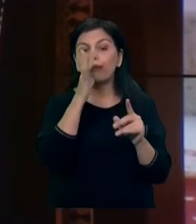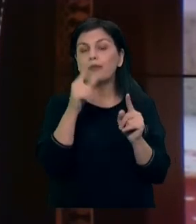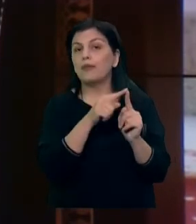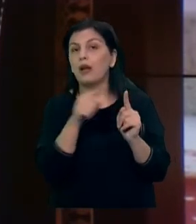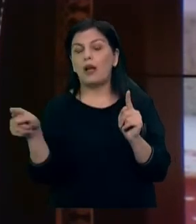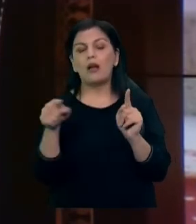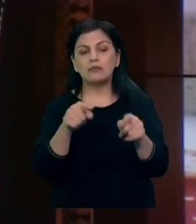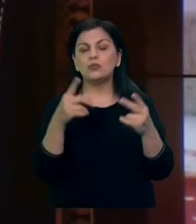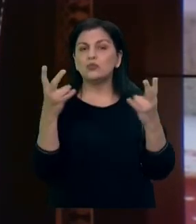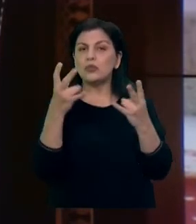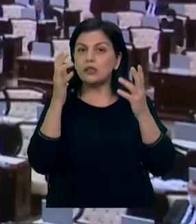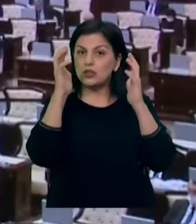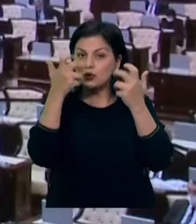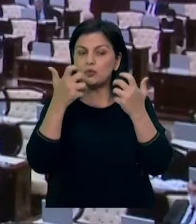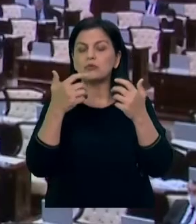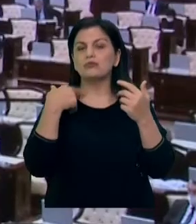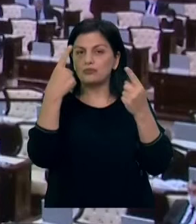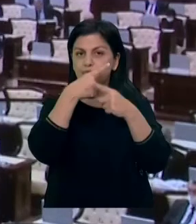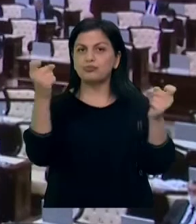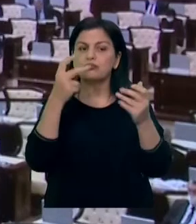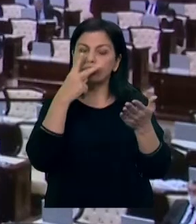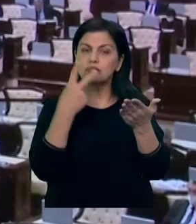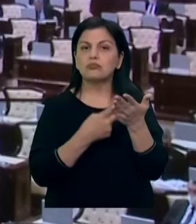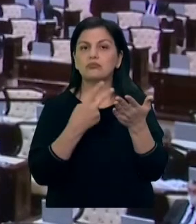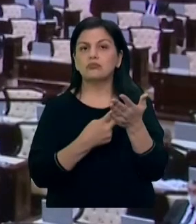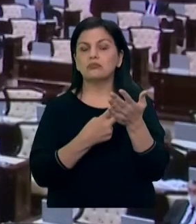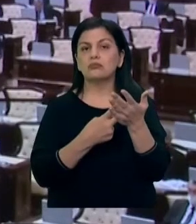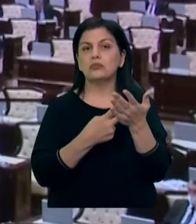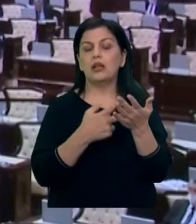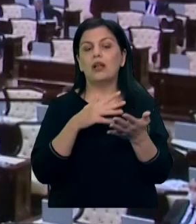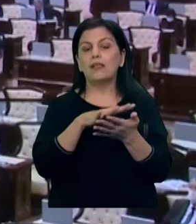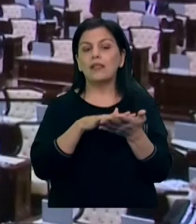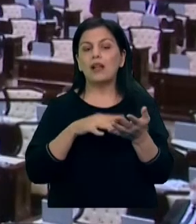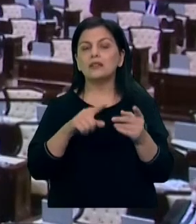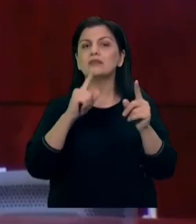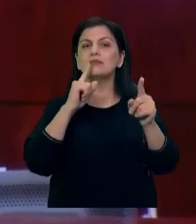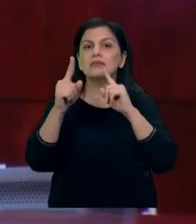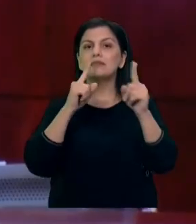ciddi diqqət ayrılmasına çağırıram. Daha sonra iclasın gündəliyində duran digər